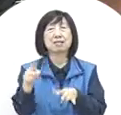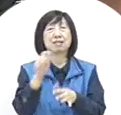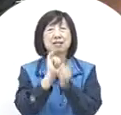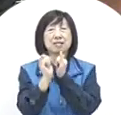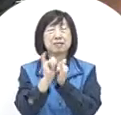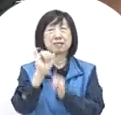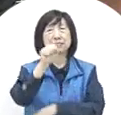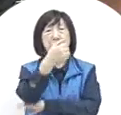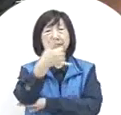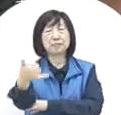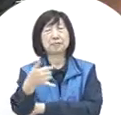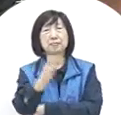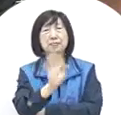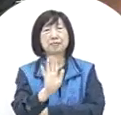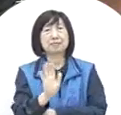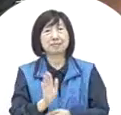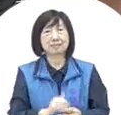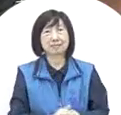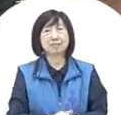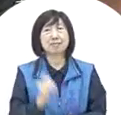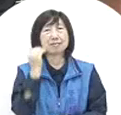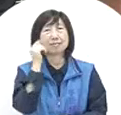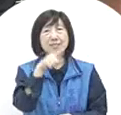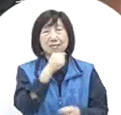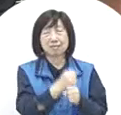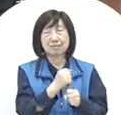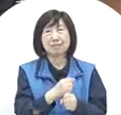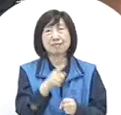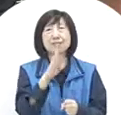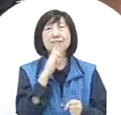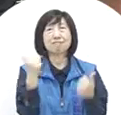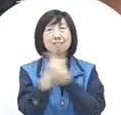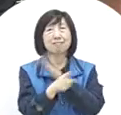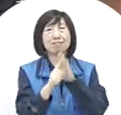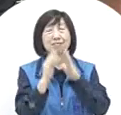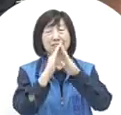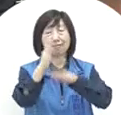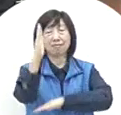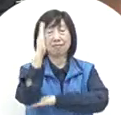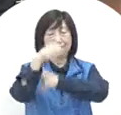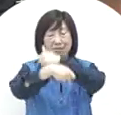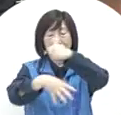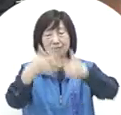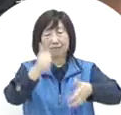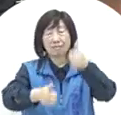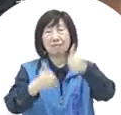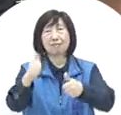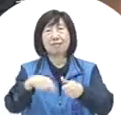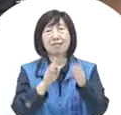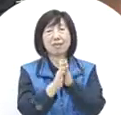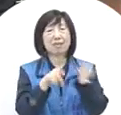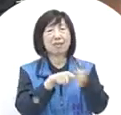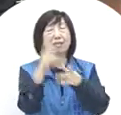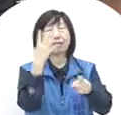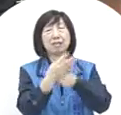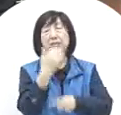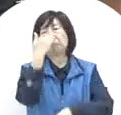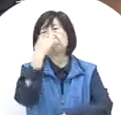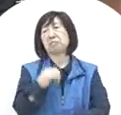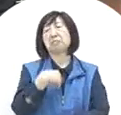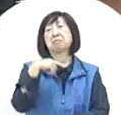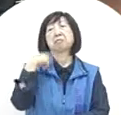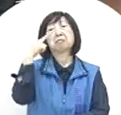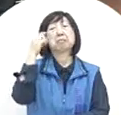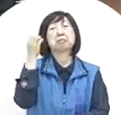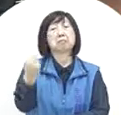员，你如果这样做，代表的是市府的局处首长用专业的傲慢来藐视民意，就